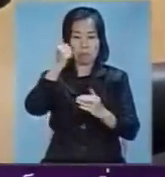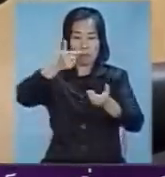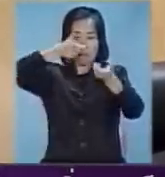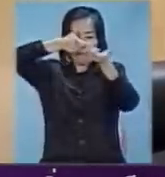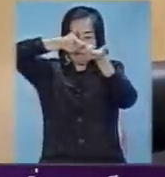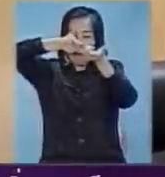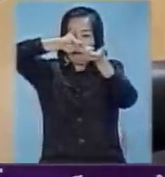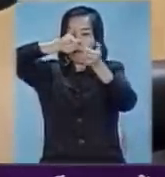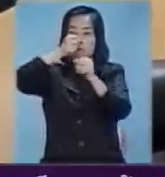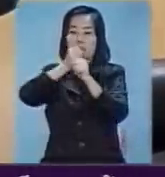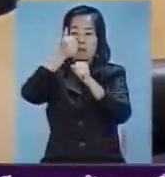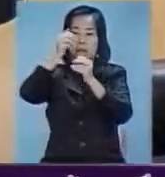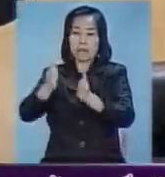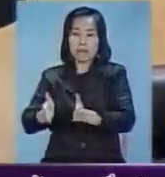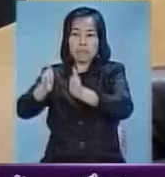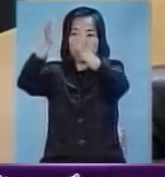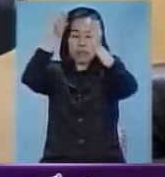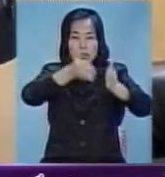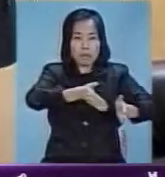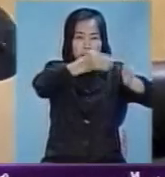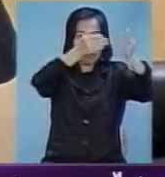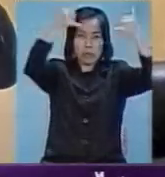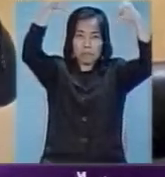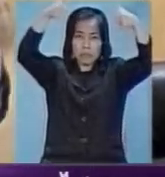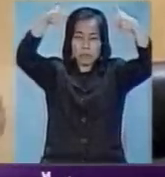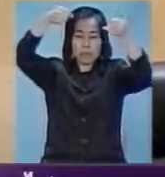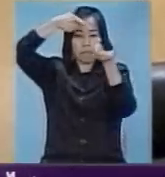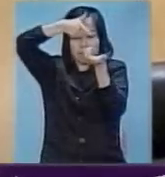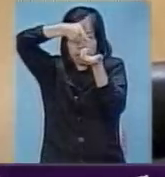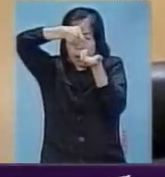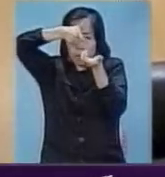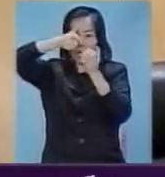ทั่สไPerอยู่บหลงคาที่สูงแล้วใช้หิ่งเจ้าที่